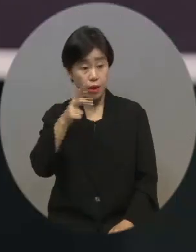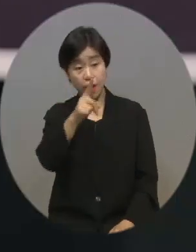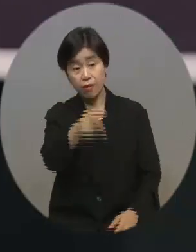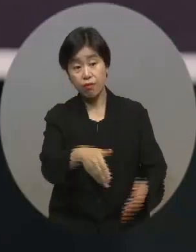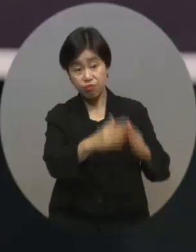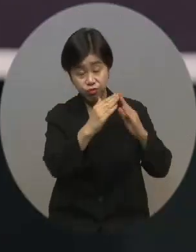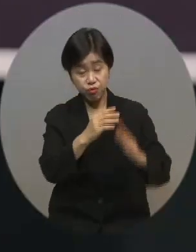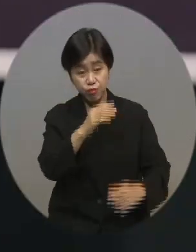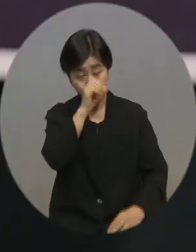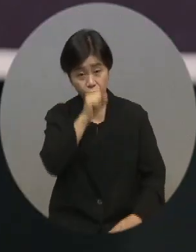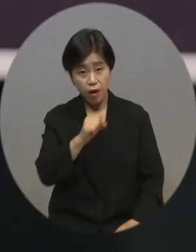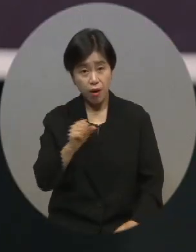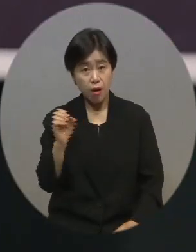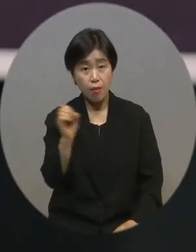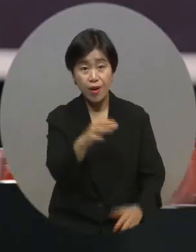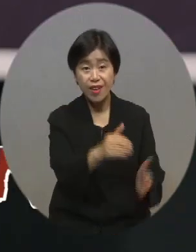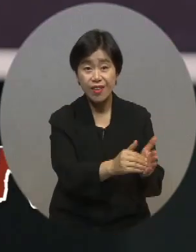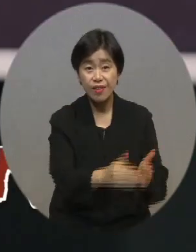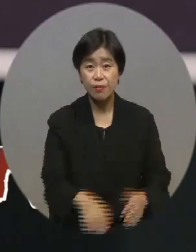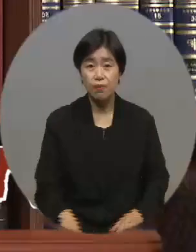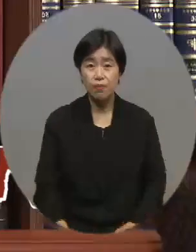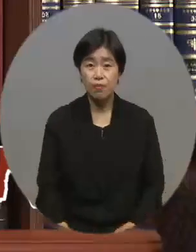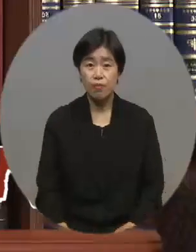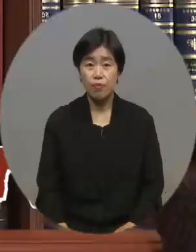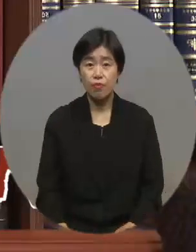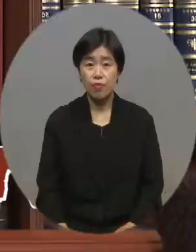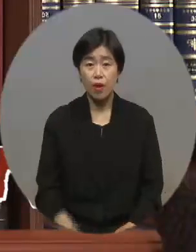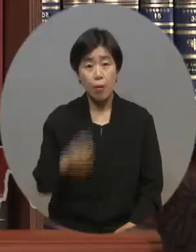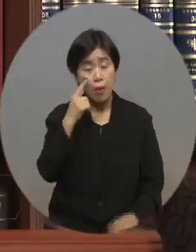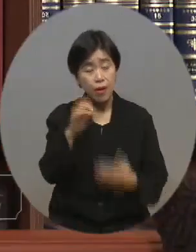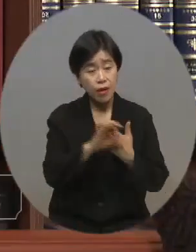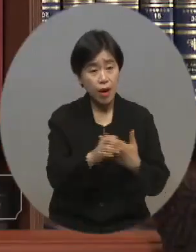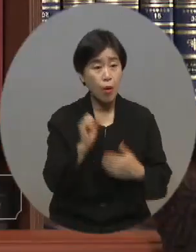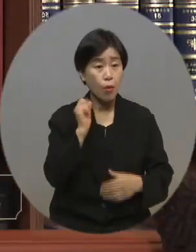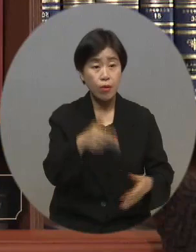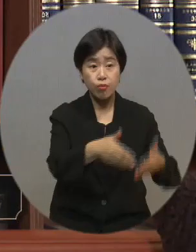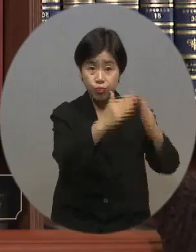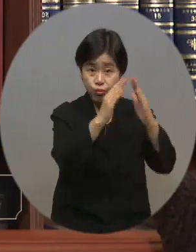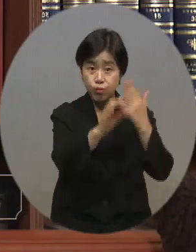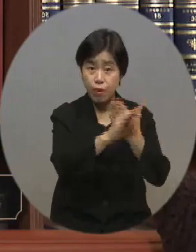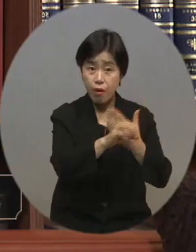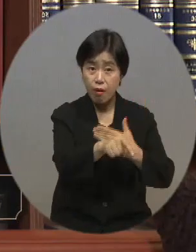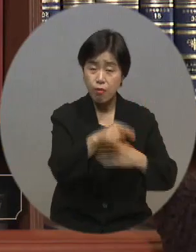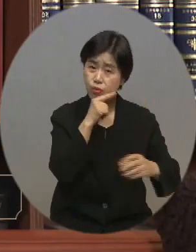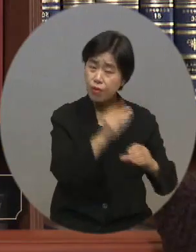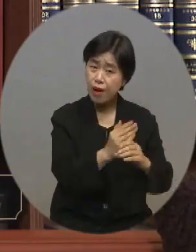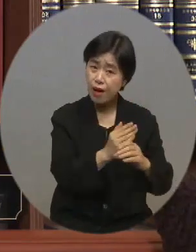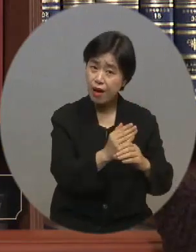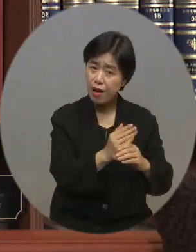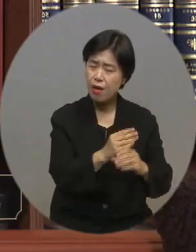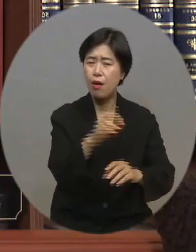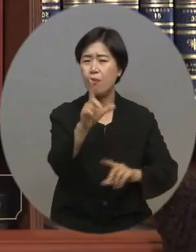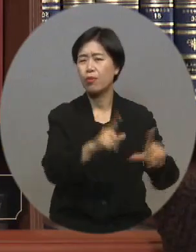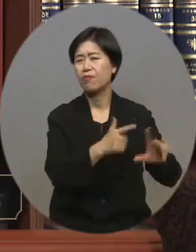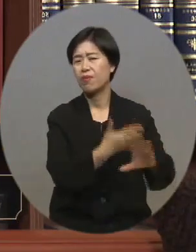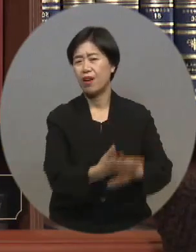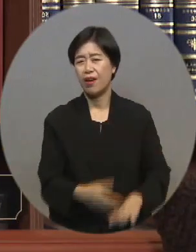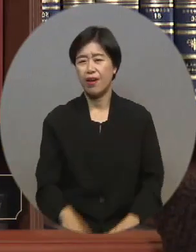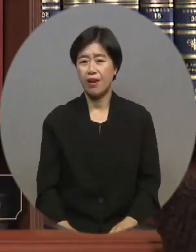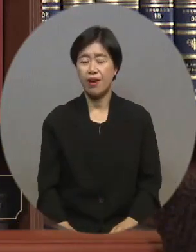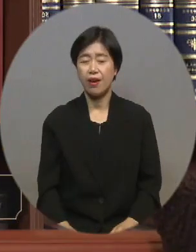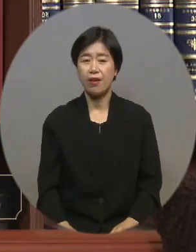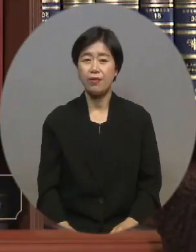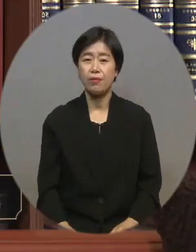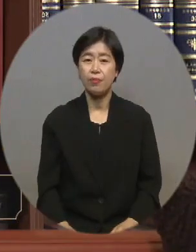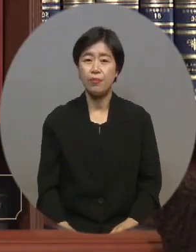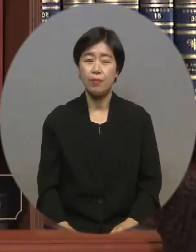북한에 트럼프 호텔 들어간 북한이 지금 북한이 아니에요. 아, 그렇다면 지금 일각에서는 트럼프 정부가 들어왔을 때 윤석열 정부와 협력이